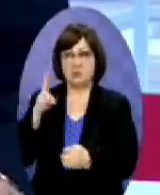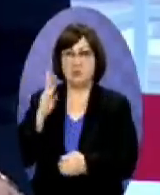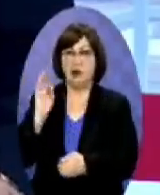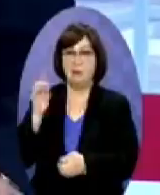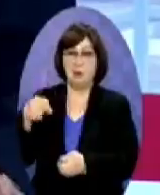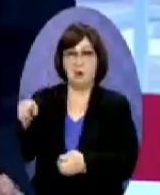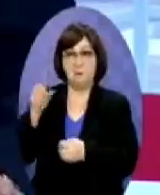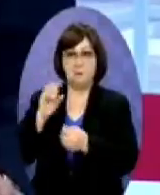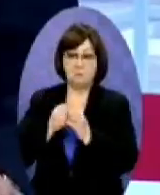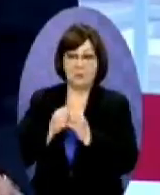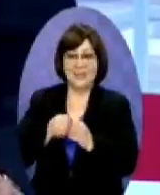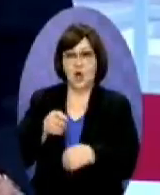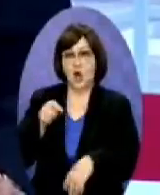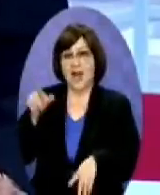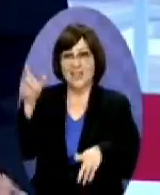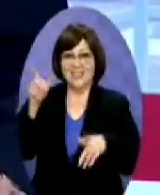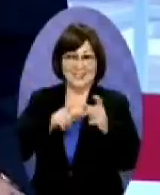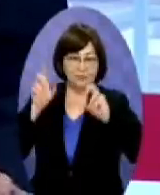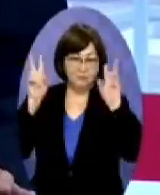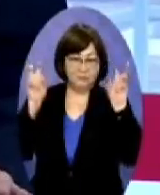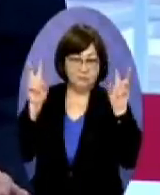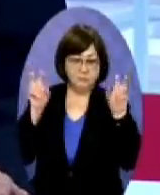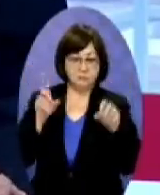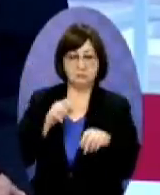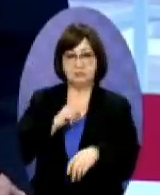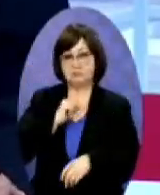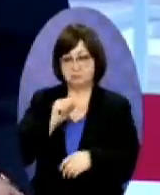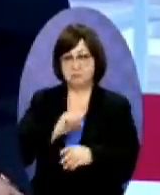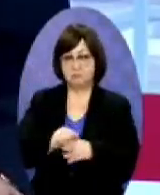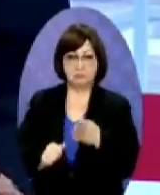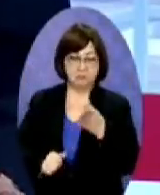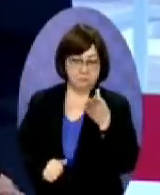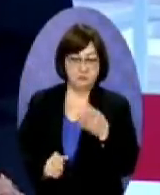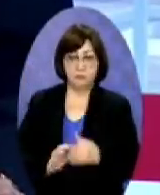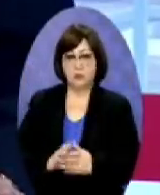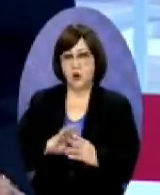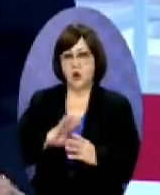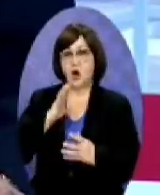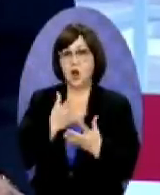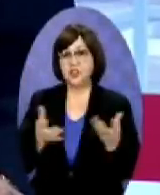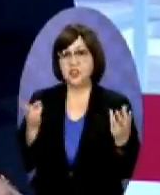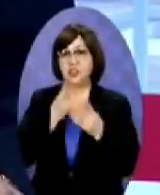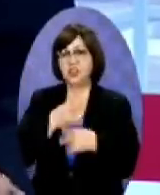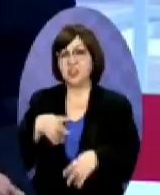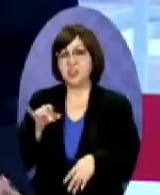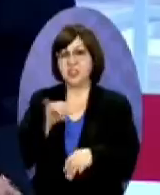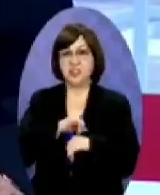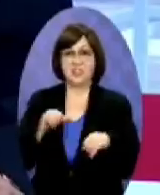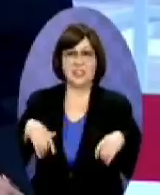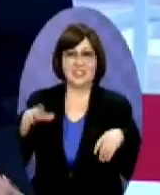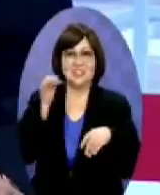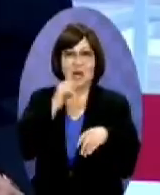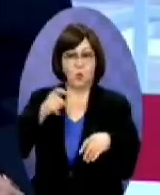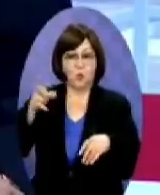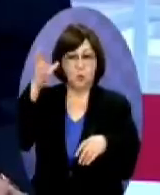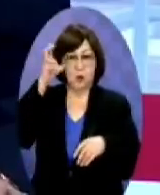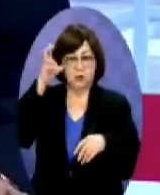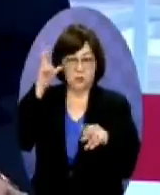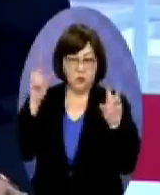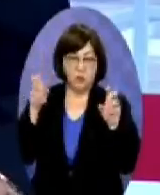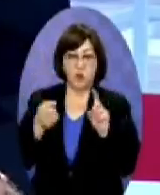Саяхан бүрдийн эдийн засгийн буланг сэтгүүлч Батбаяр хөдлөн хүргэнэ. Олон нийтийн санхүүгийн боловсруулалтын сэдвийг энэ удаад